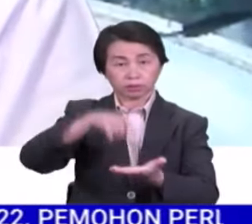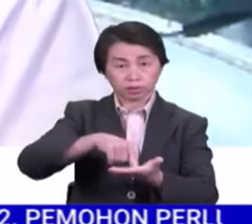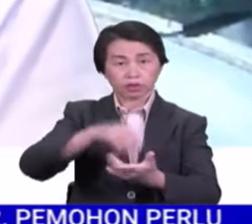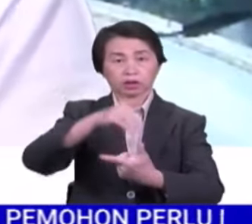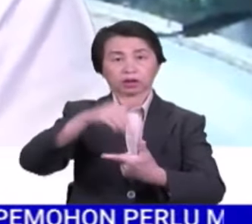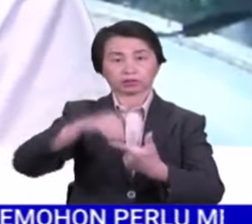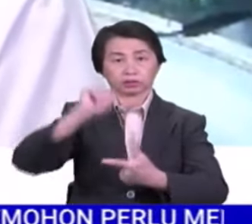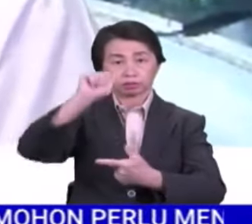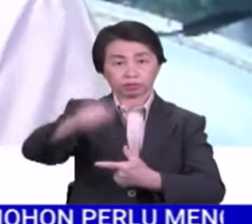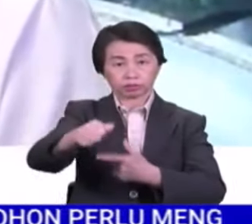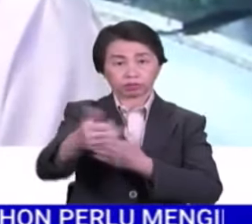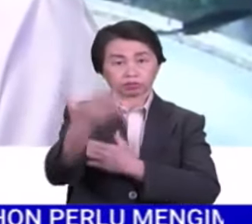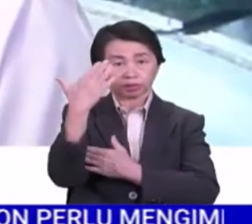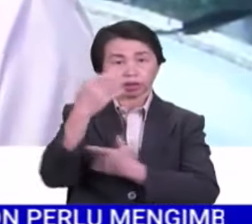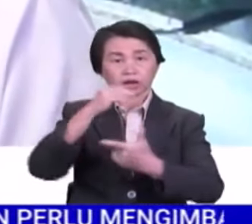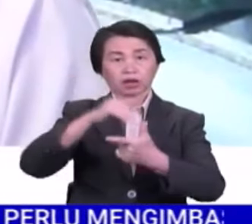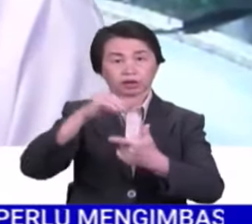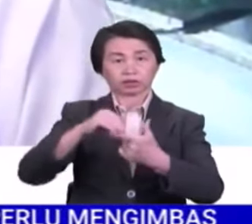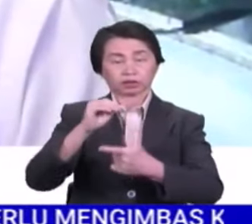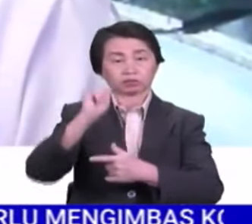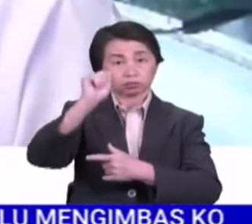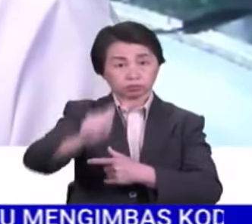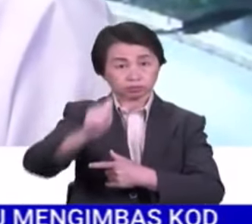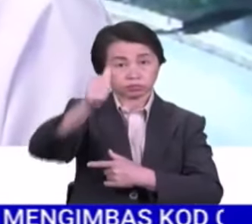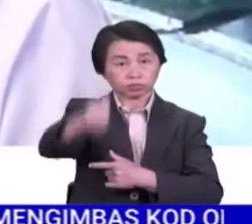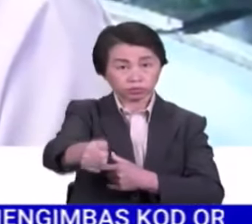esok ataupun lusa untuk menikmati